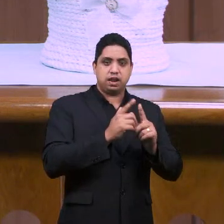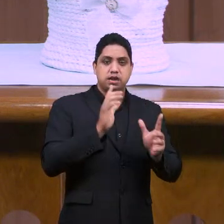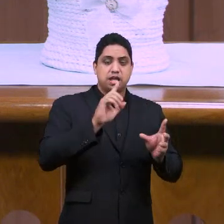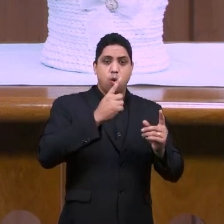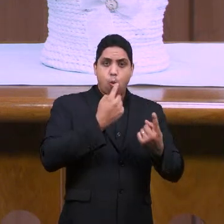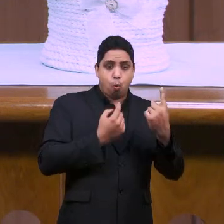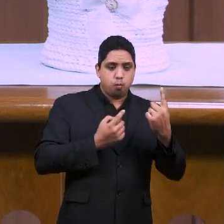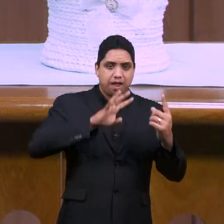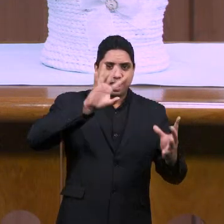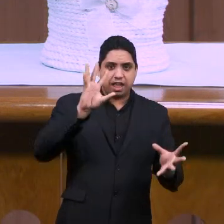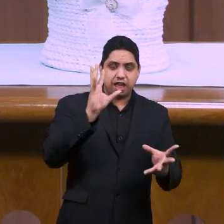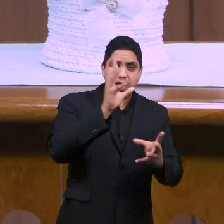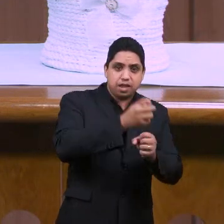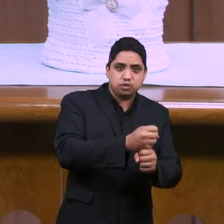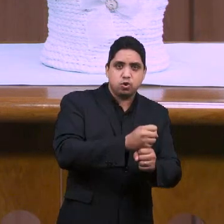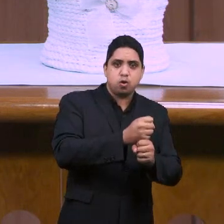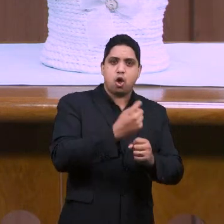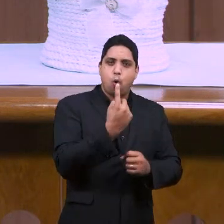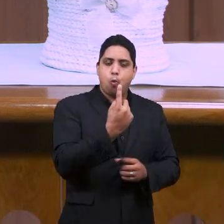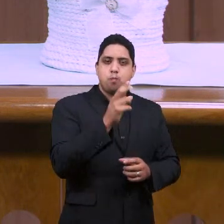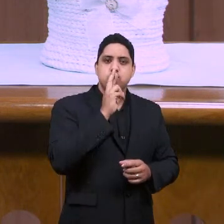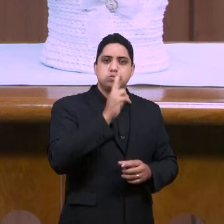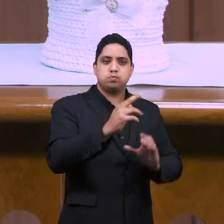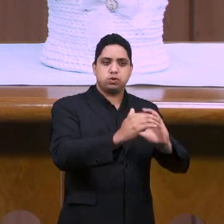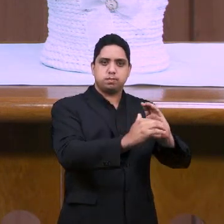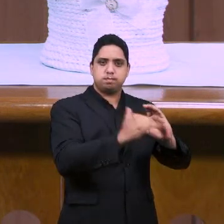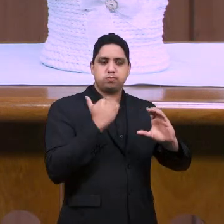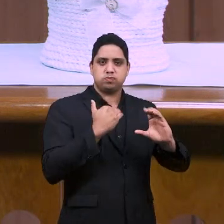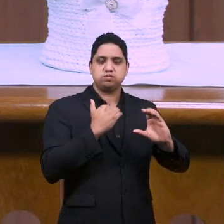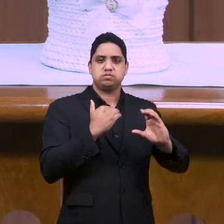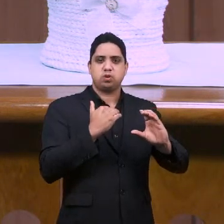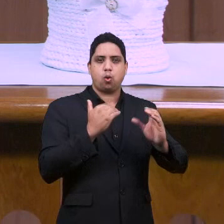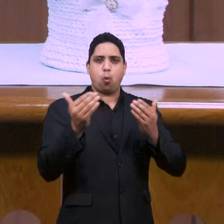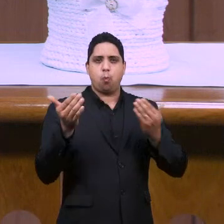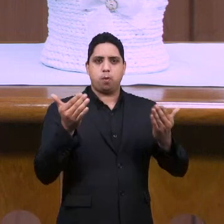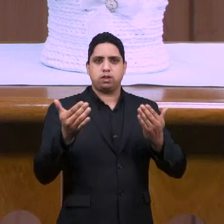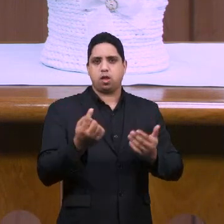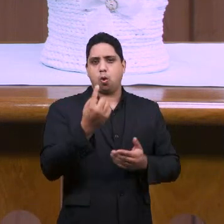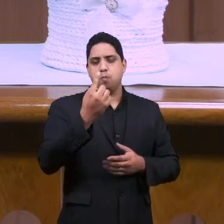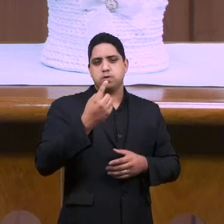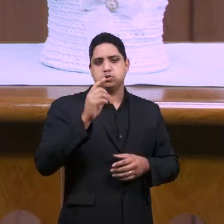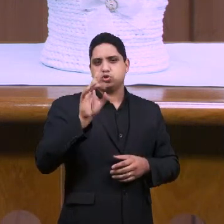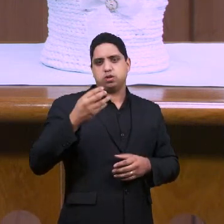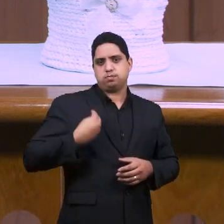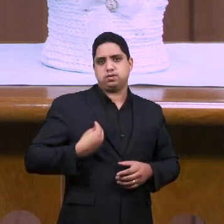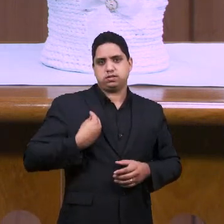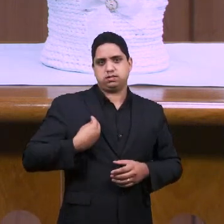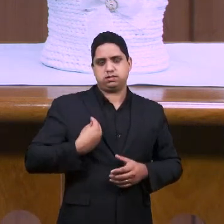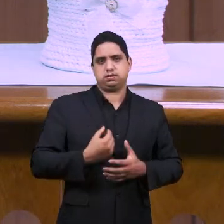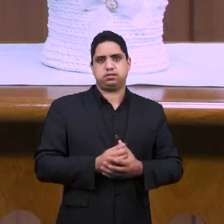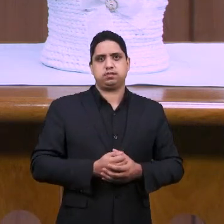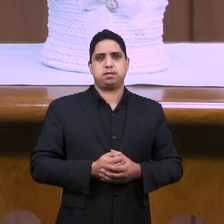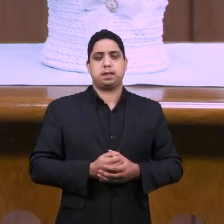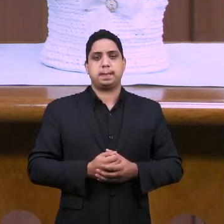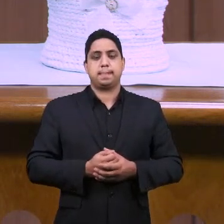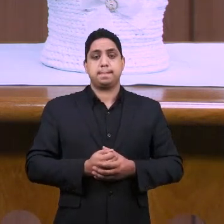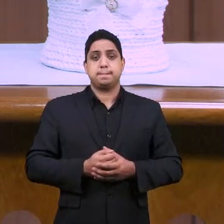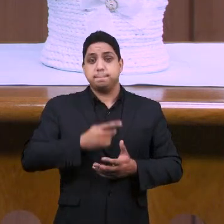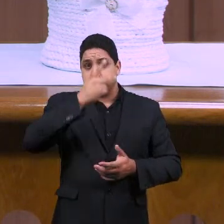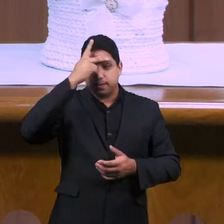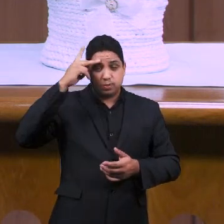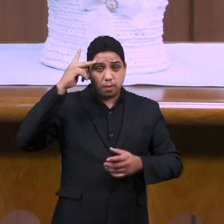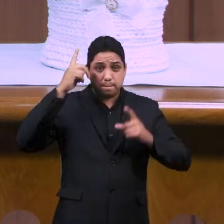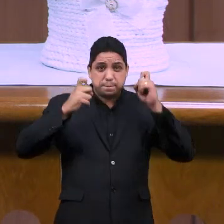qui envoie son contenu. Une seule, comme c'était une seule